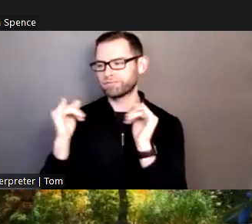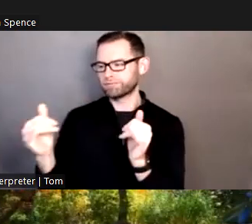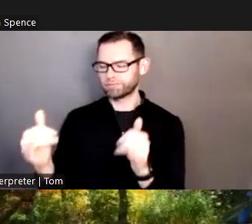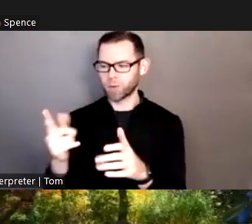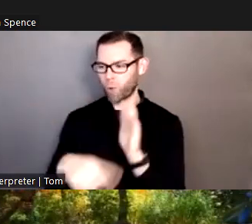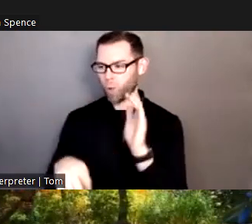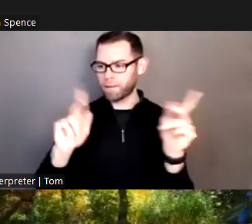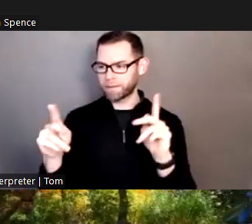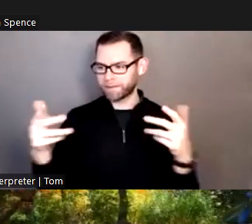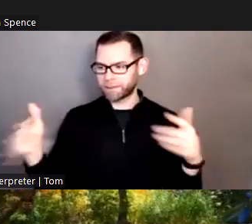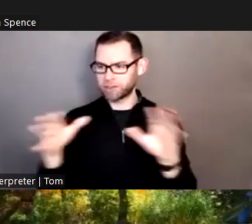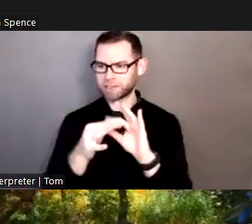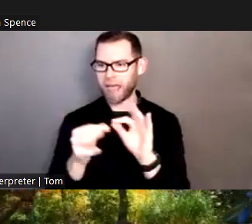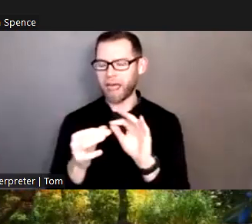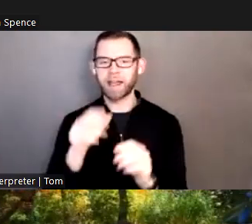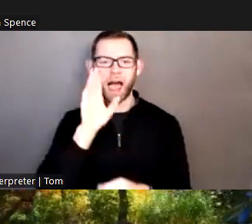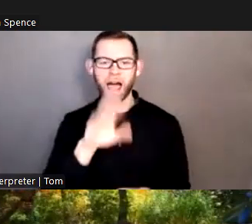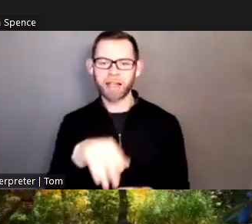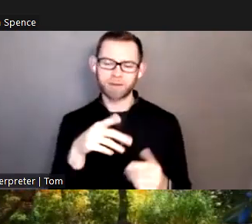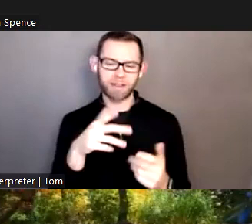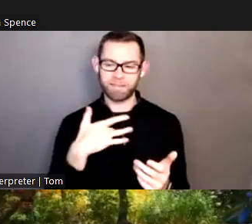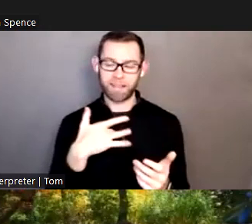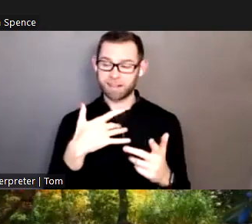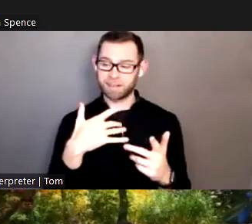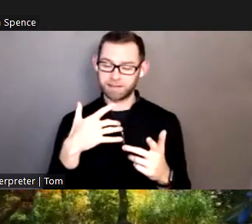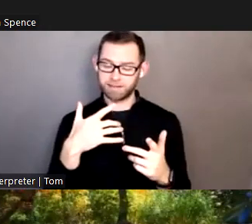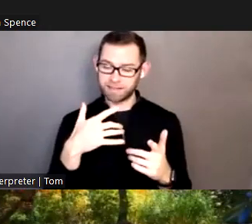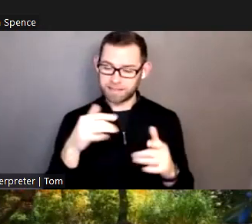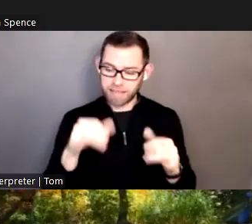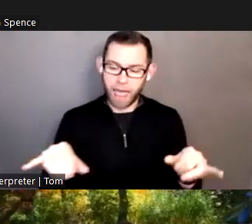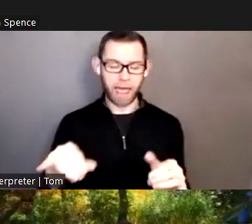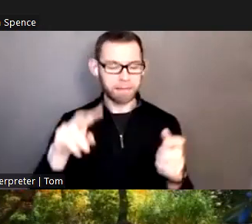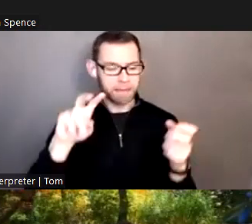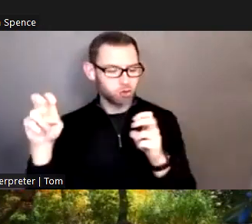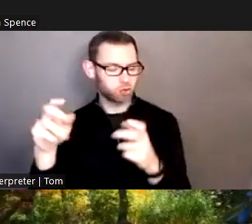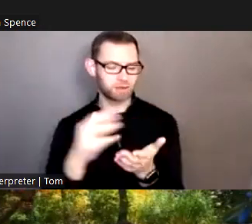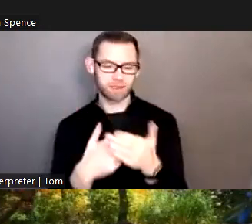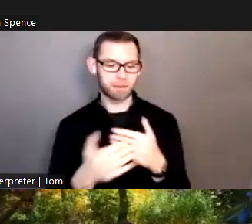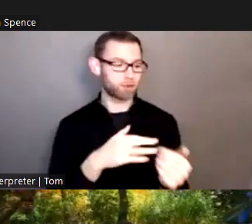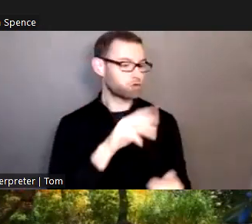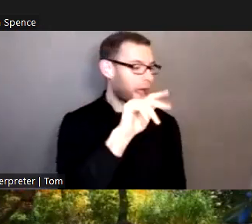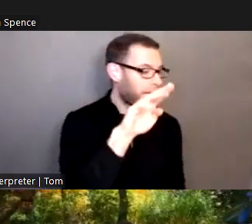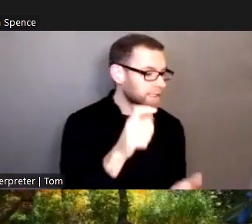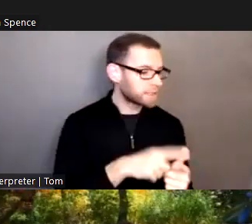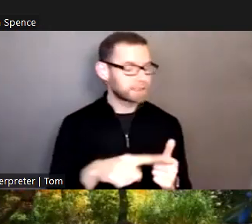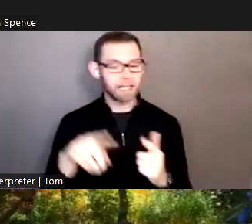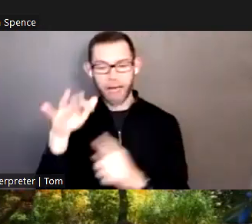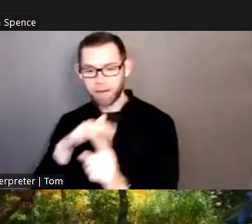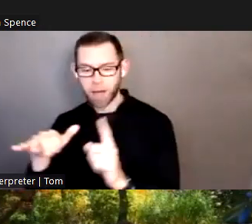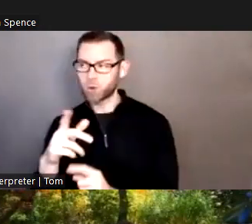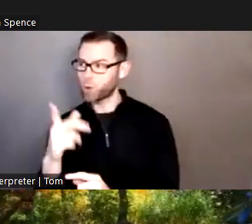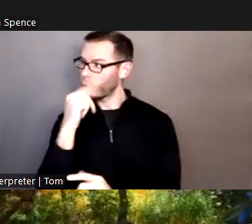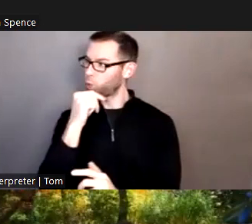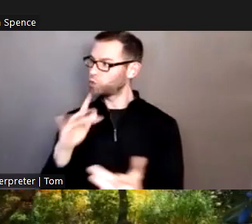issue in our society, whether it's c'est race, un environment, problème commun is dans we reach l'environnement out yo, to. So qui I est don't